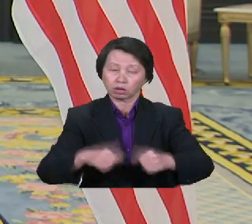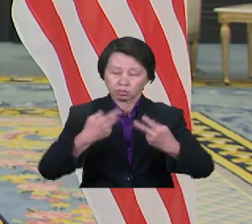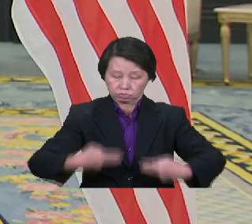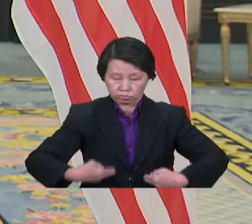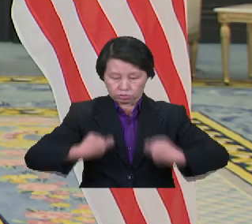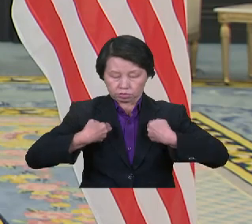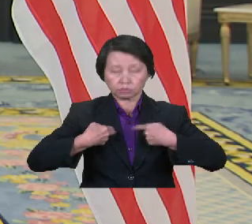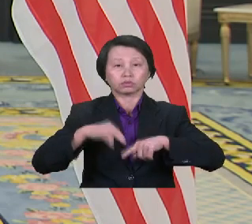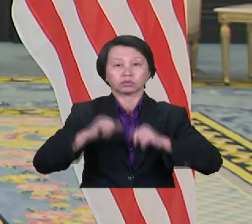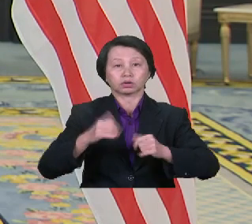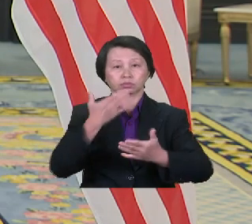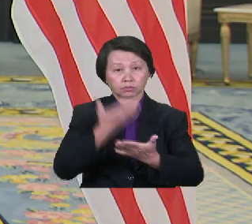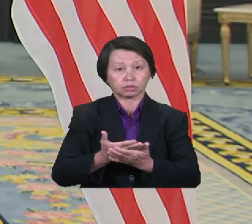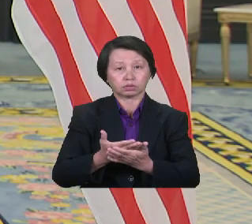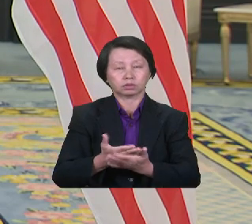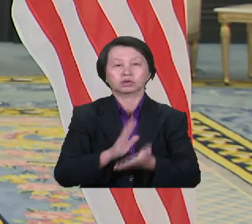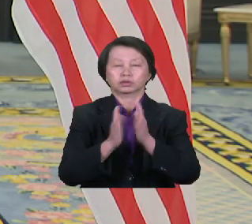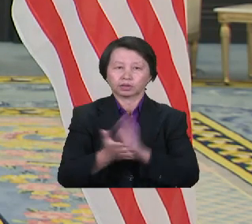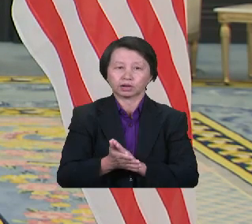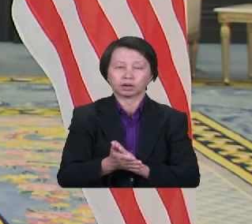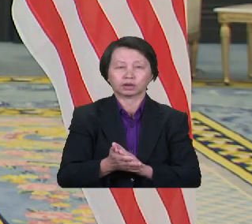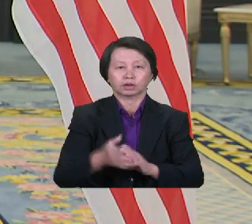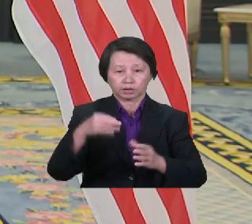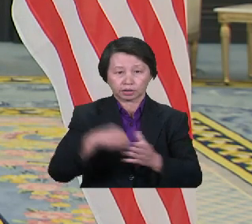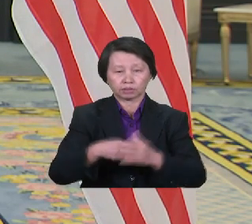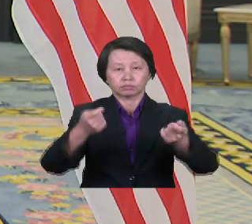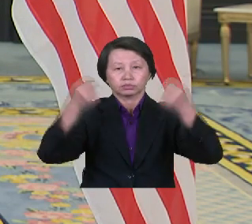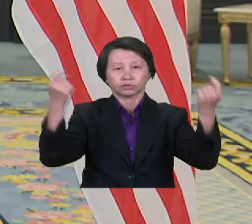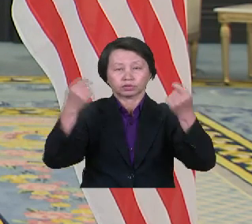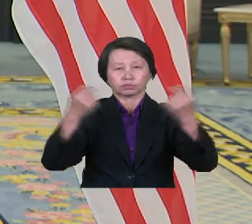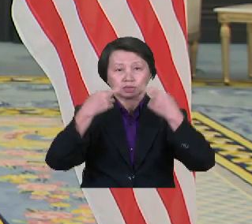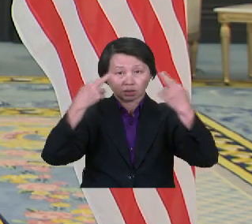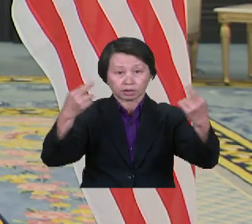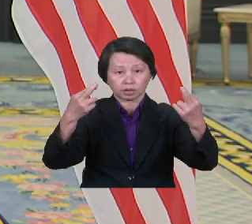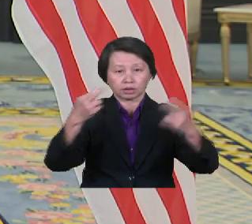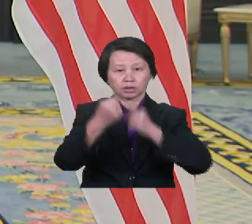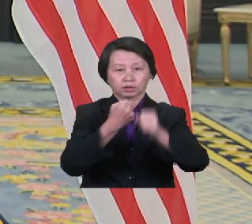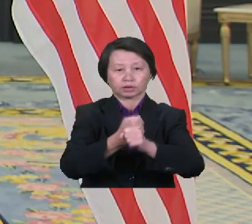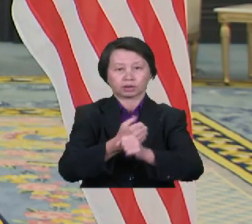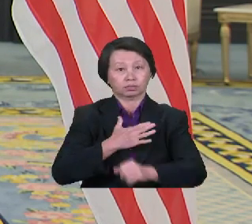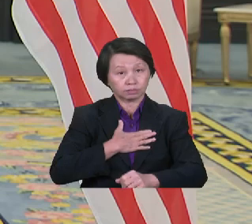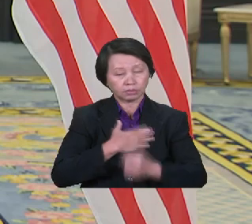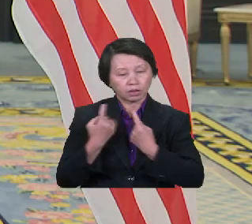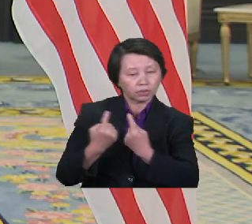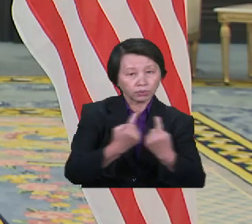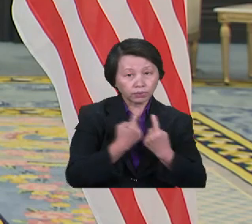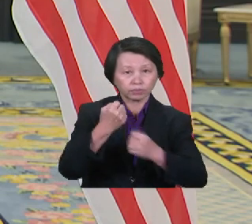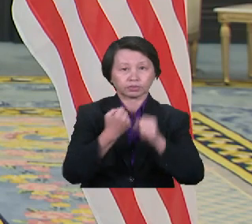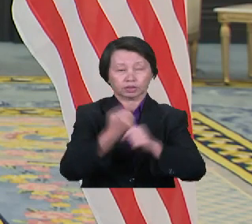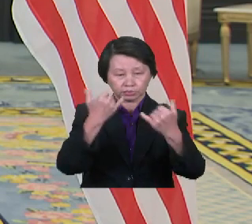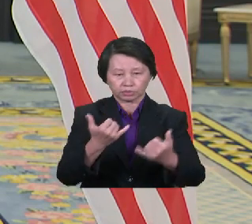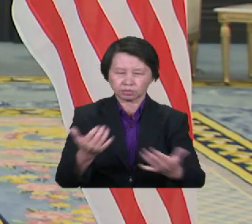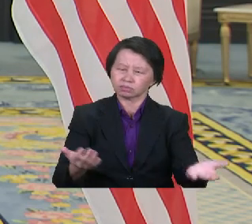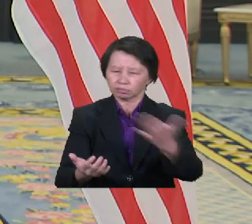kehidupan yang stabil justeru bersempena dengan sambutan Rasmi ulang tahun keputeraan beta pada tahun ini